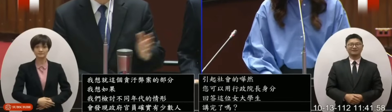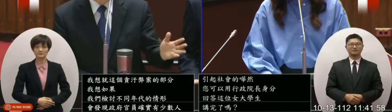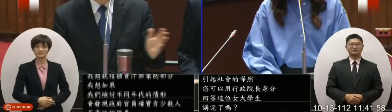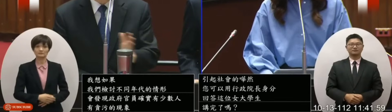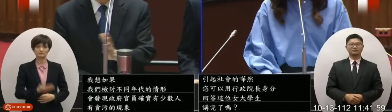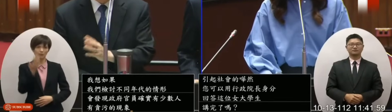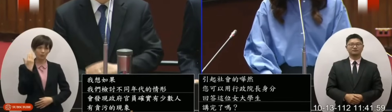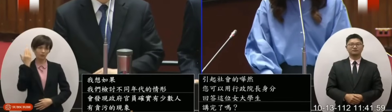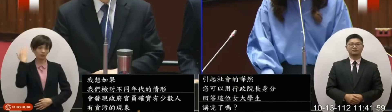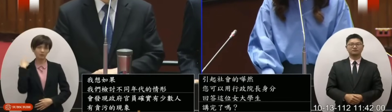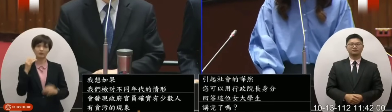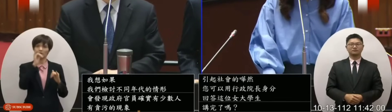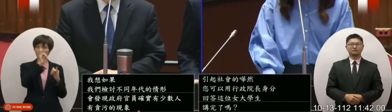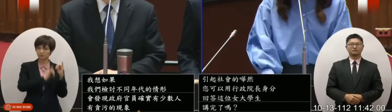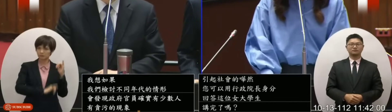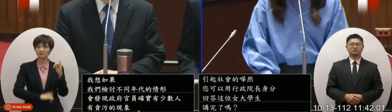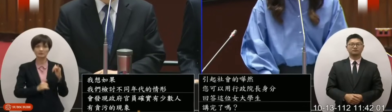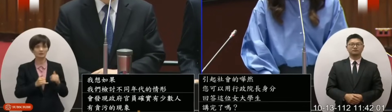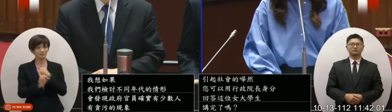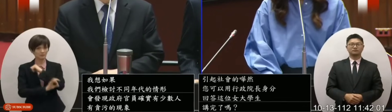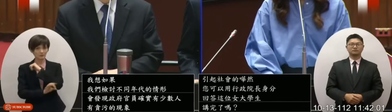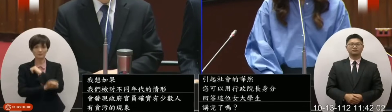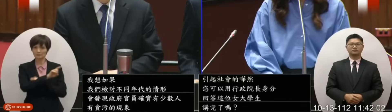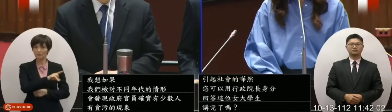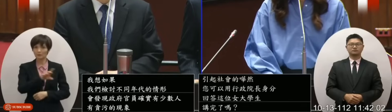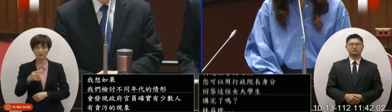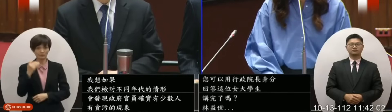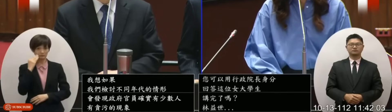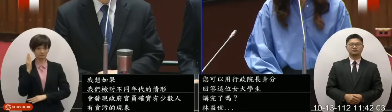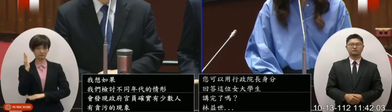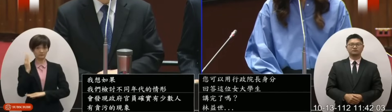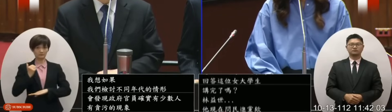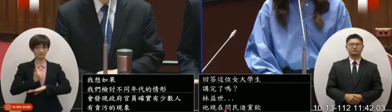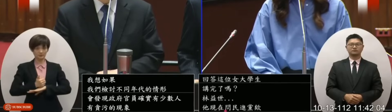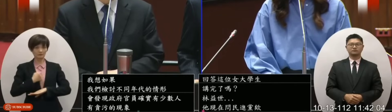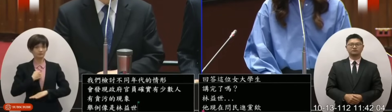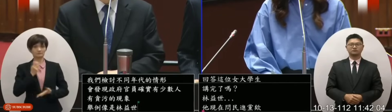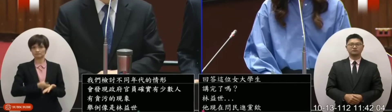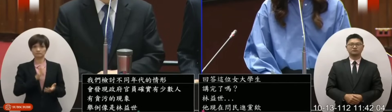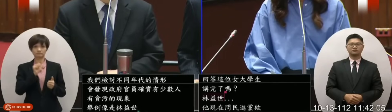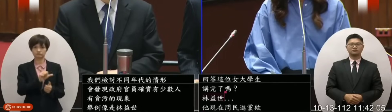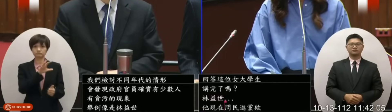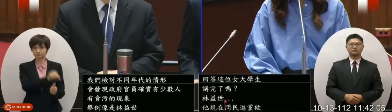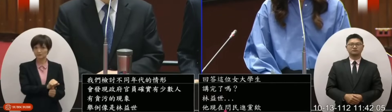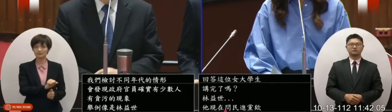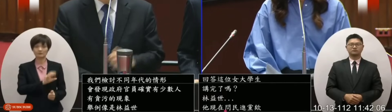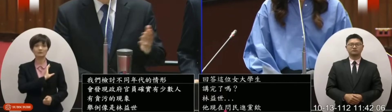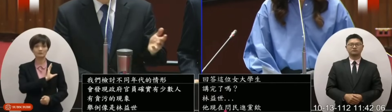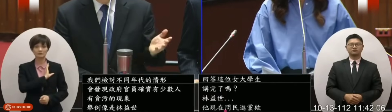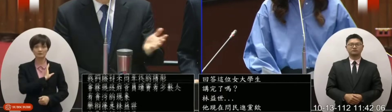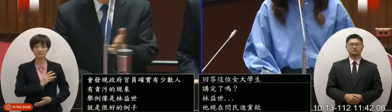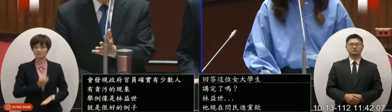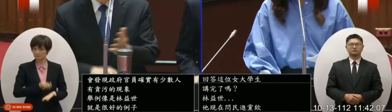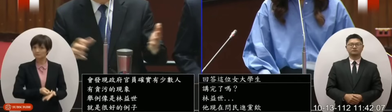代都有这些贪污的事件。那贪污的事件呢，以政府的立场当然绝不宽待，一定是严查严办到底。那